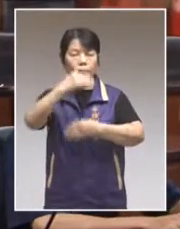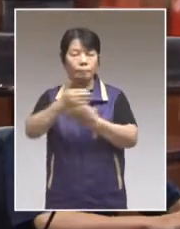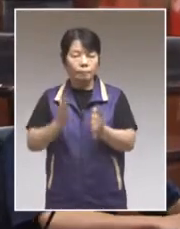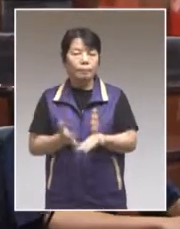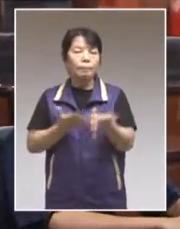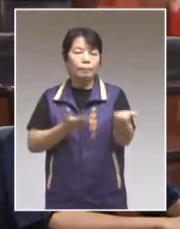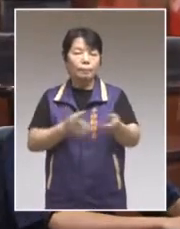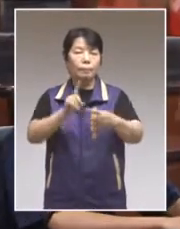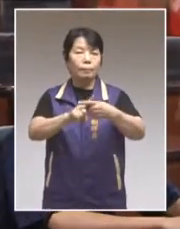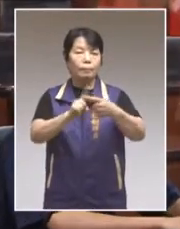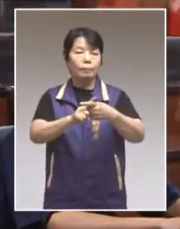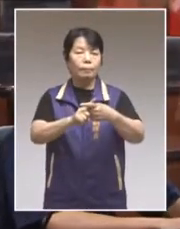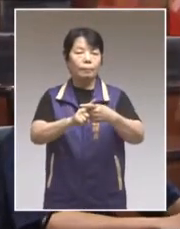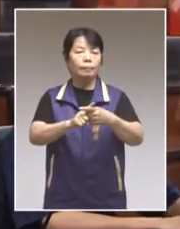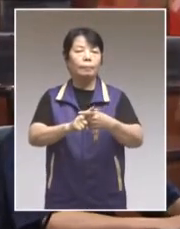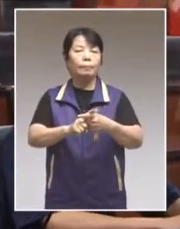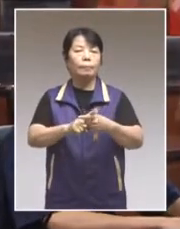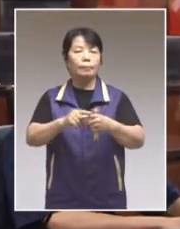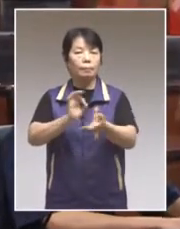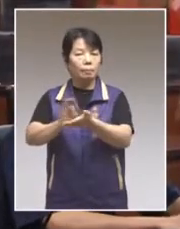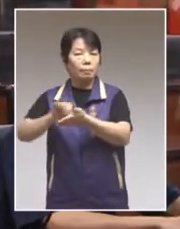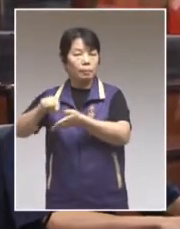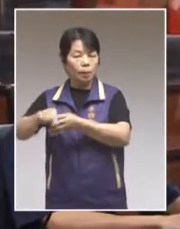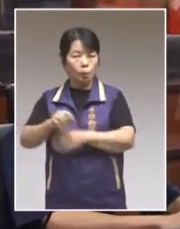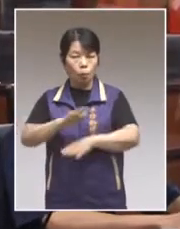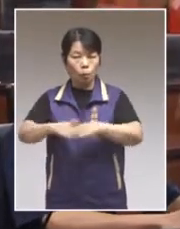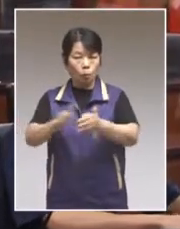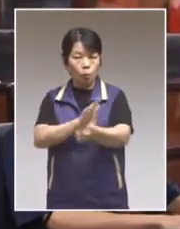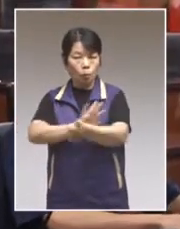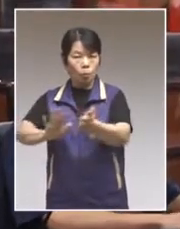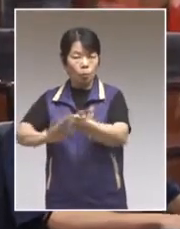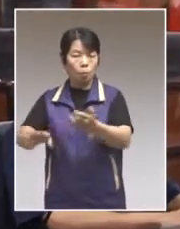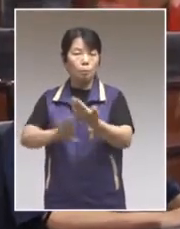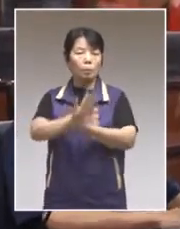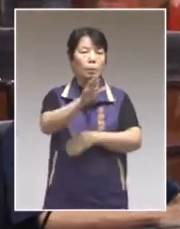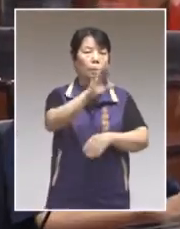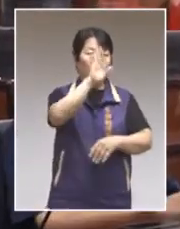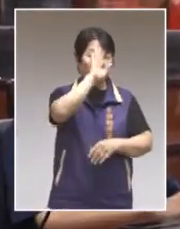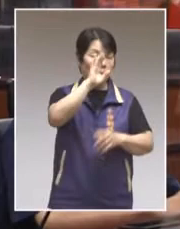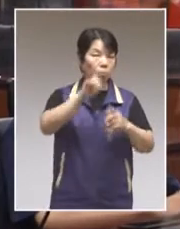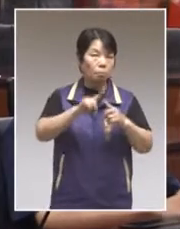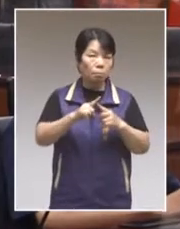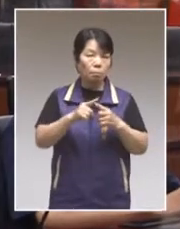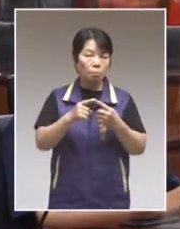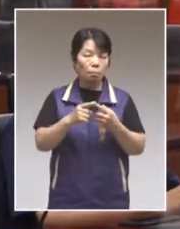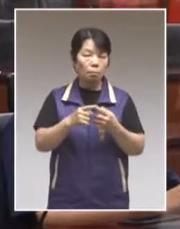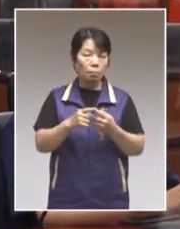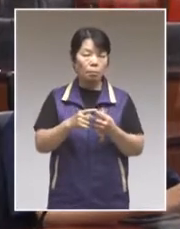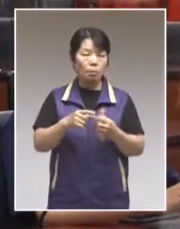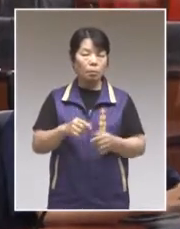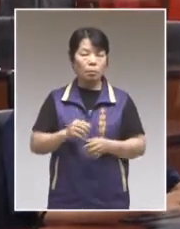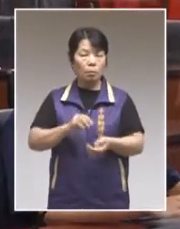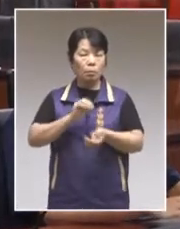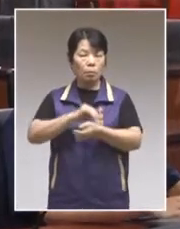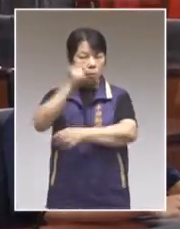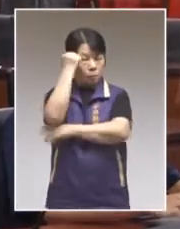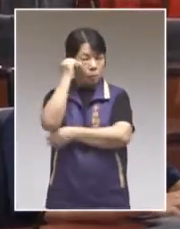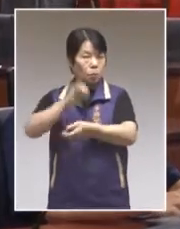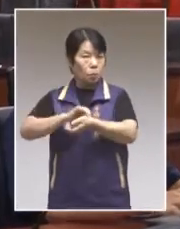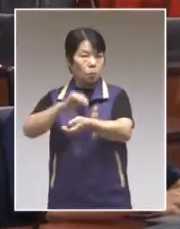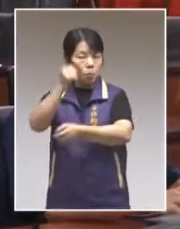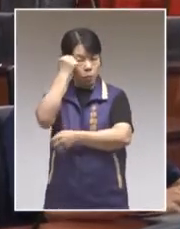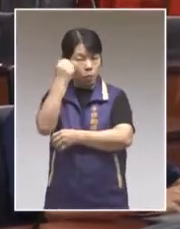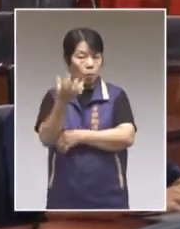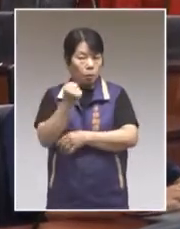使用，那这样会不会有排挤到其他病患的那个住院的权益？那如果